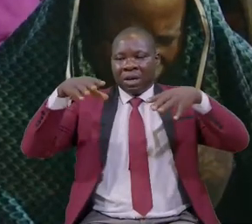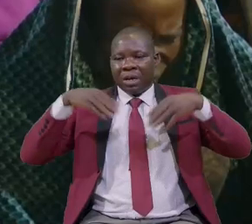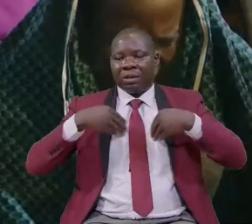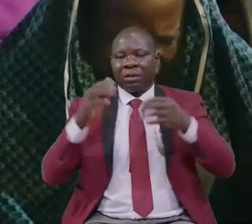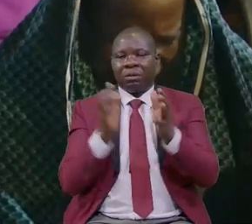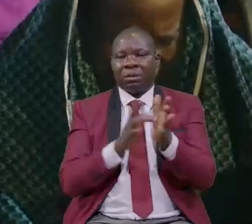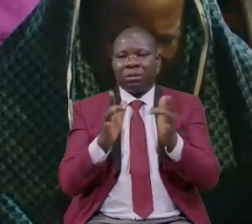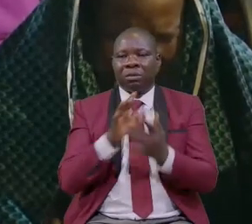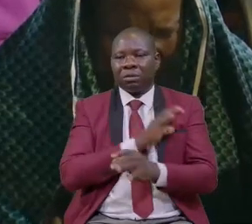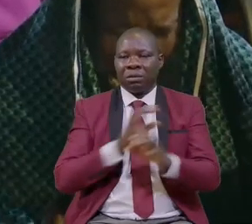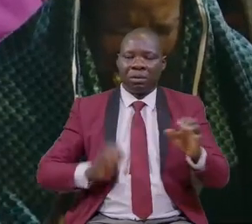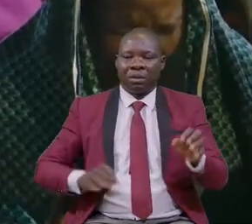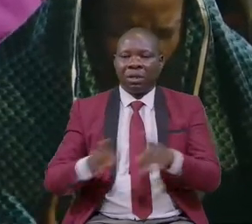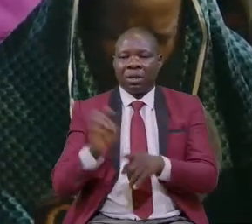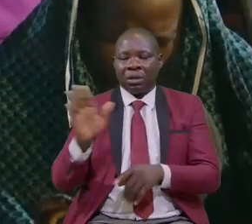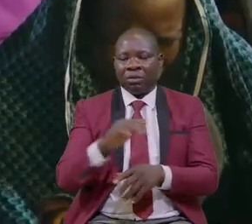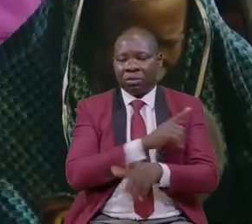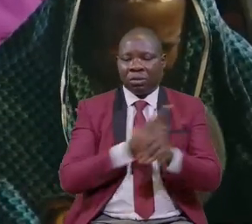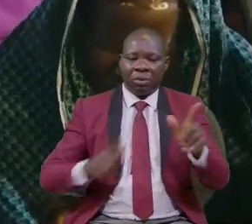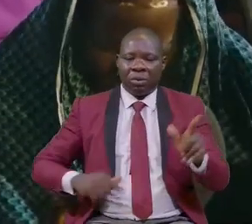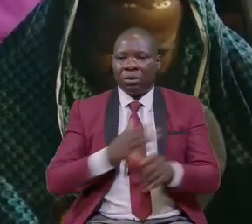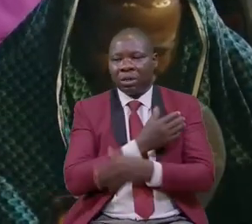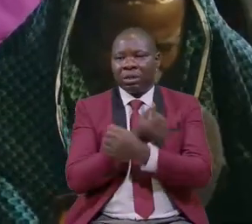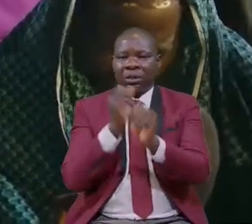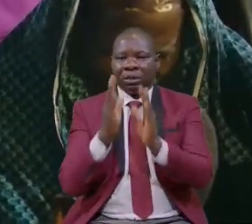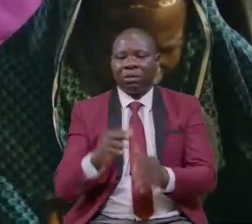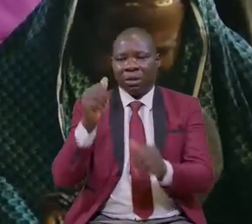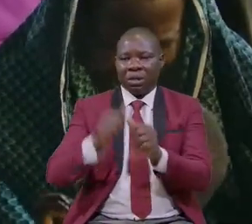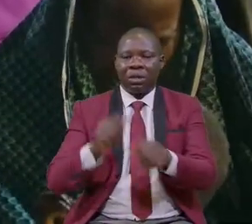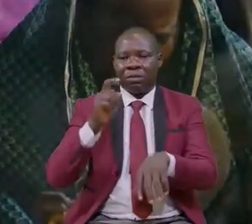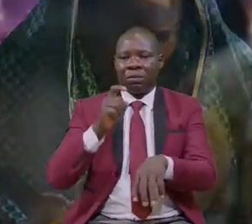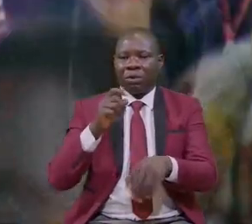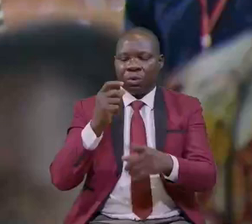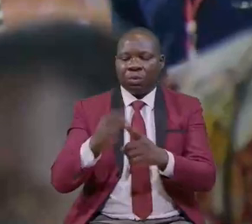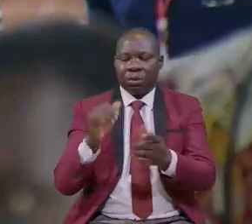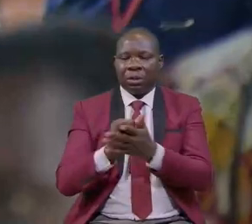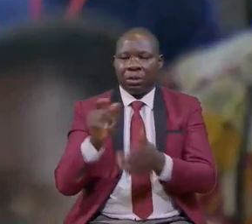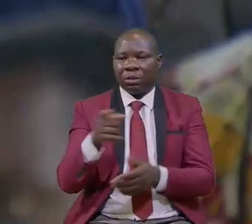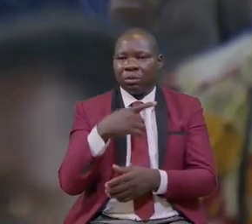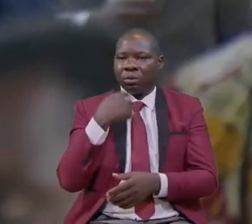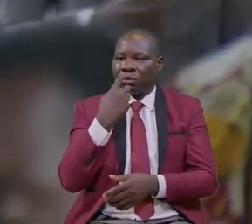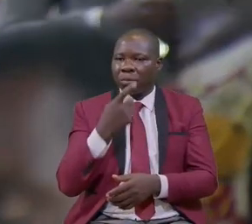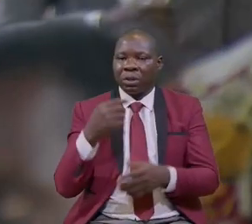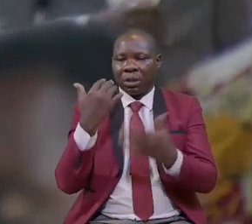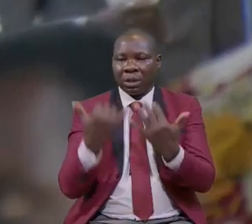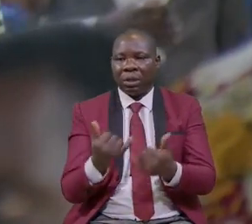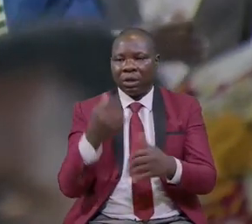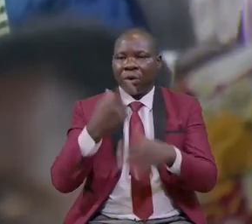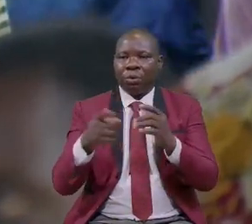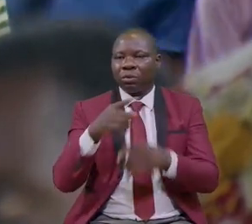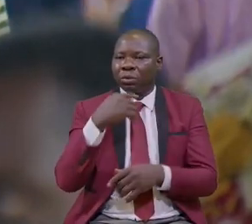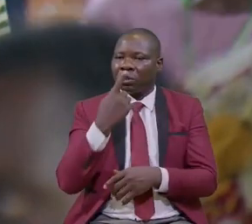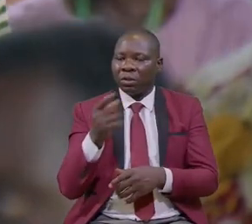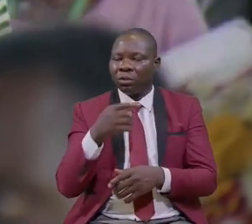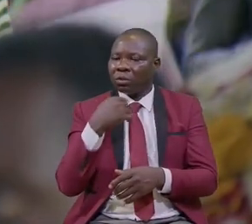avez accepté Jésus comme Seigneur Sauveur. Donc, tout ce que vous dites maintenant, c'est la vérité. Il n'y a plus de mensonges.